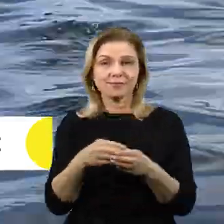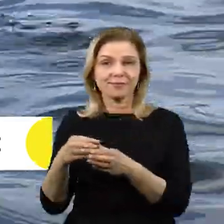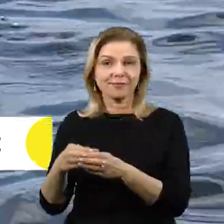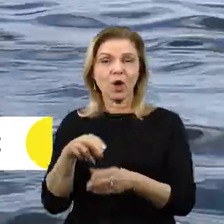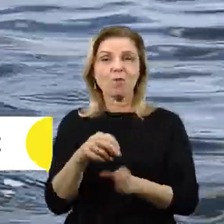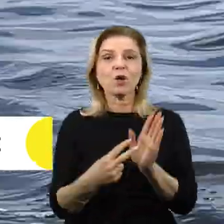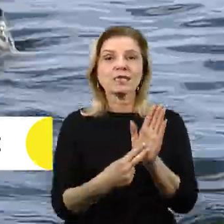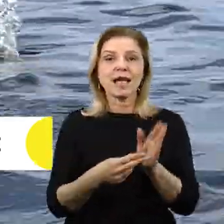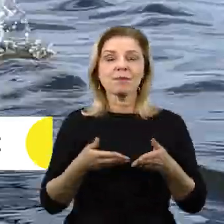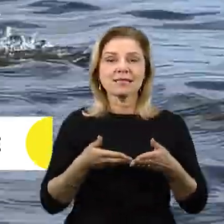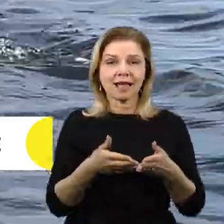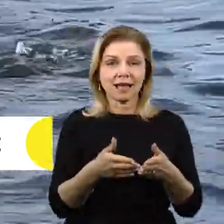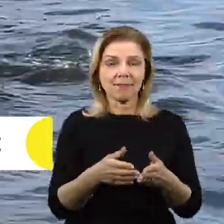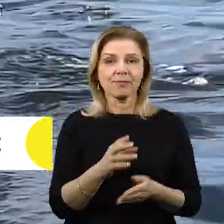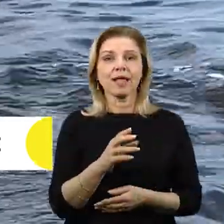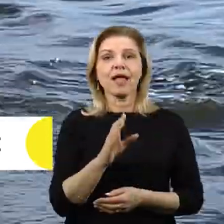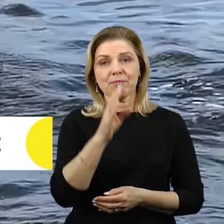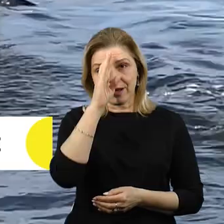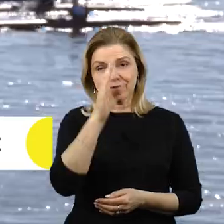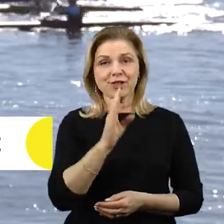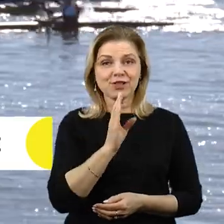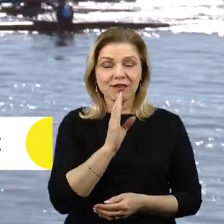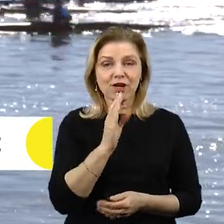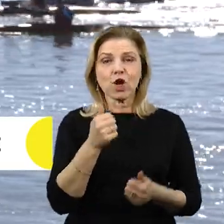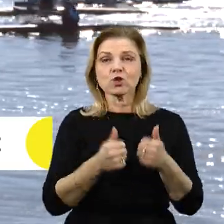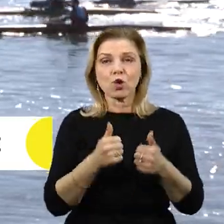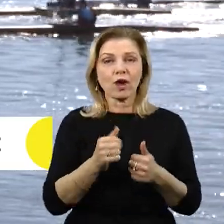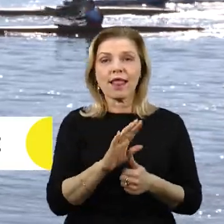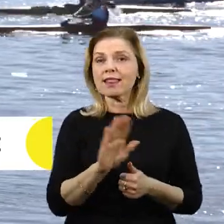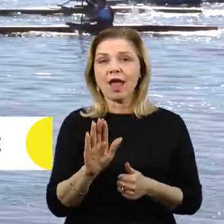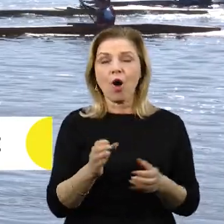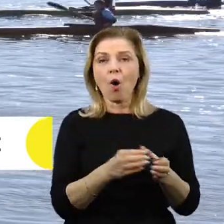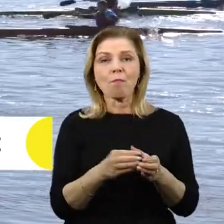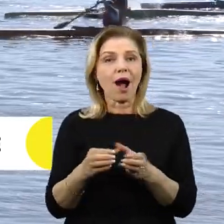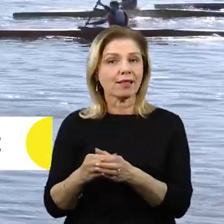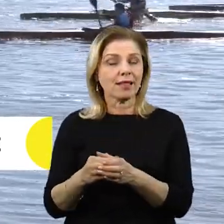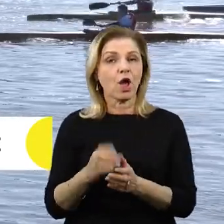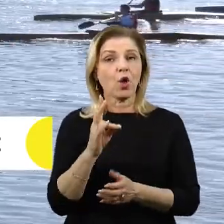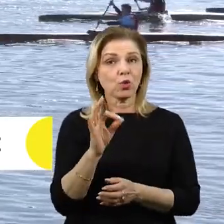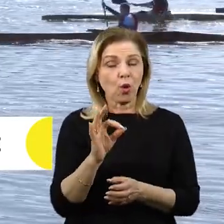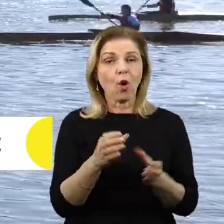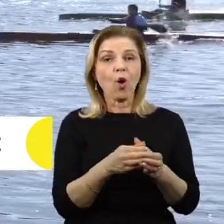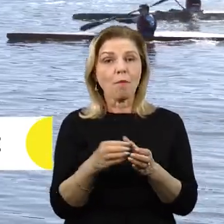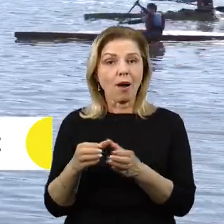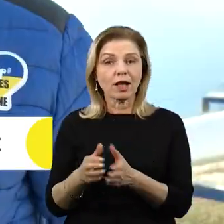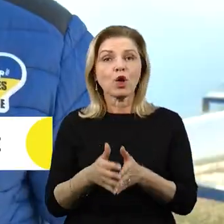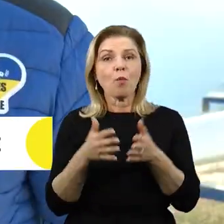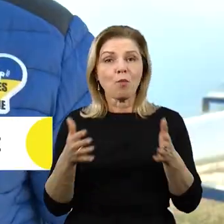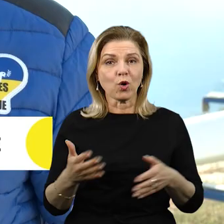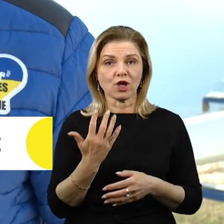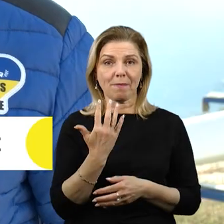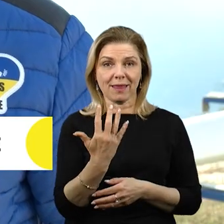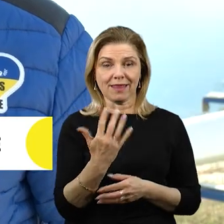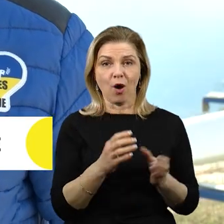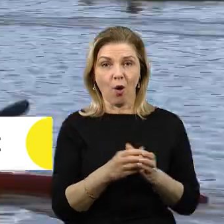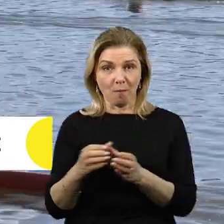заездам это байдарка конои девочки мальчики соревнования не командные но команды больше пяти команд у нас